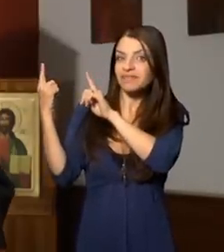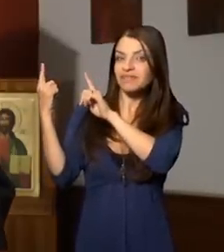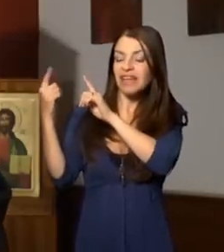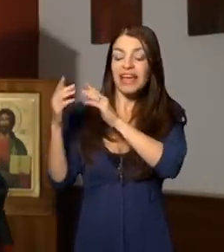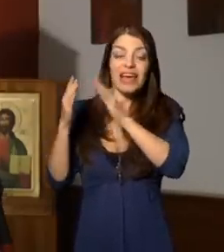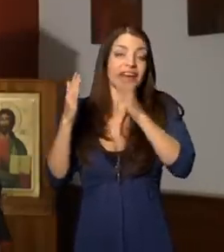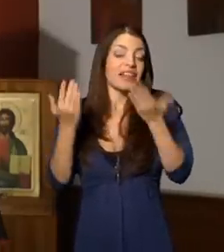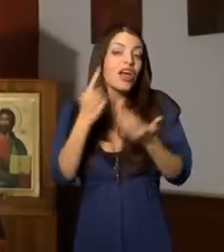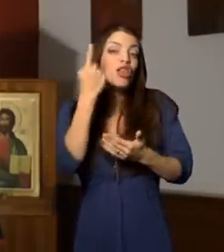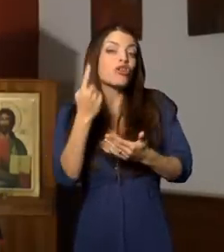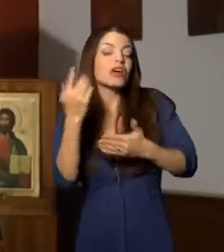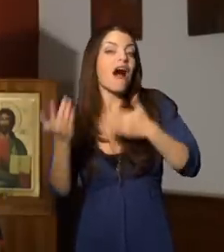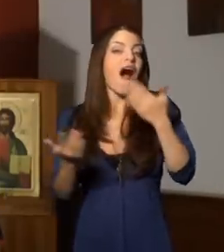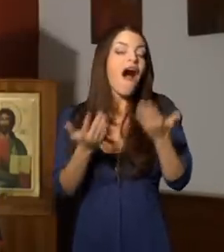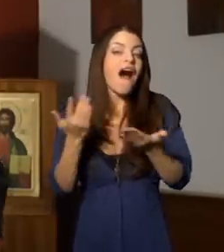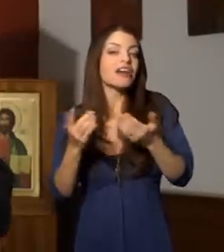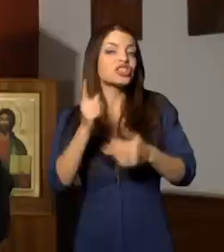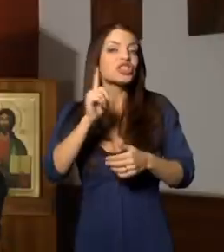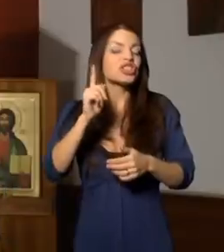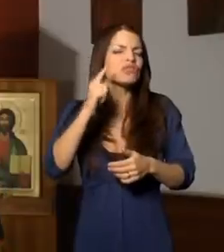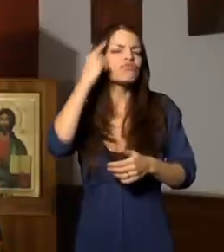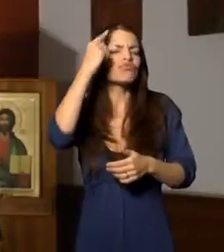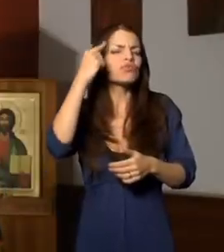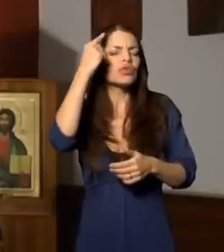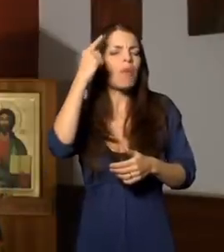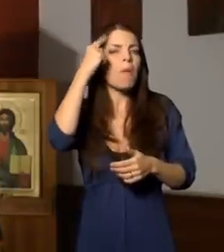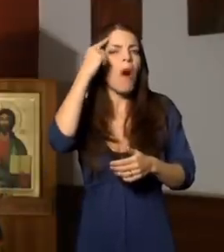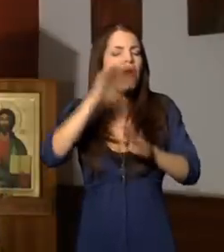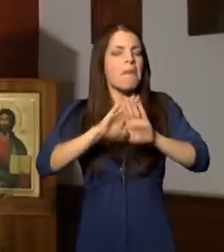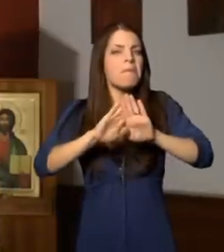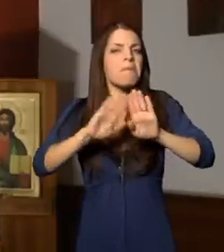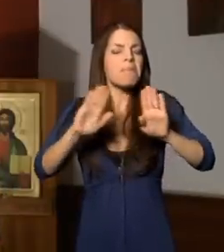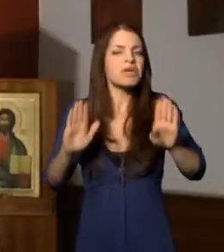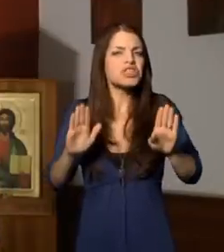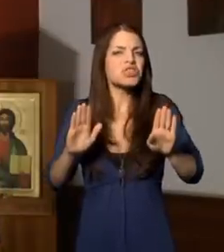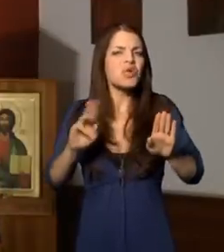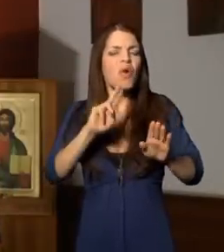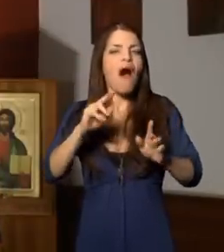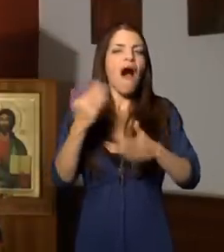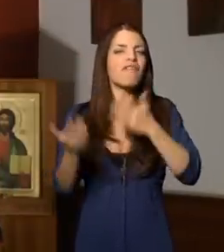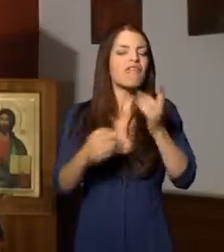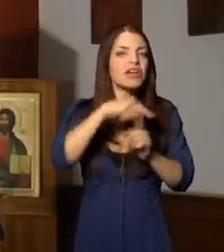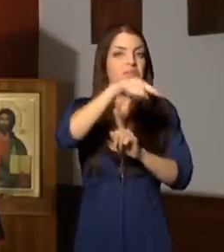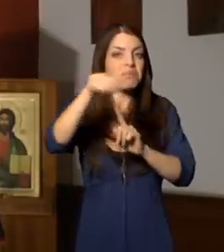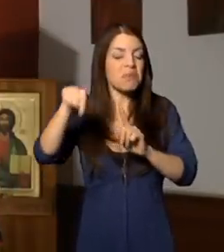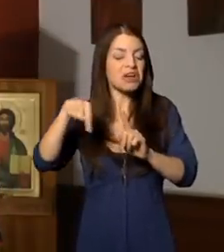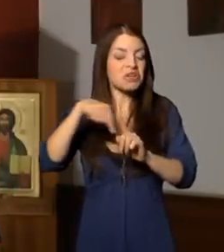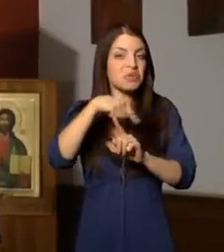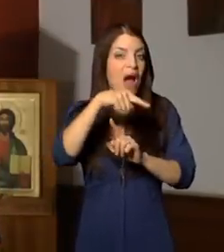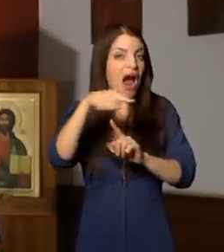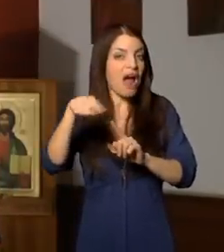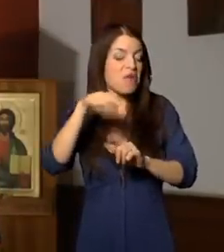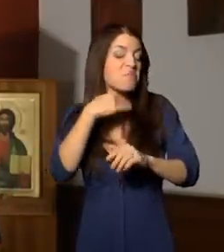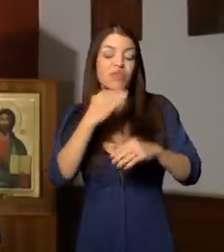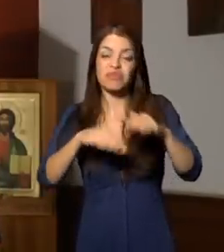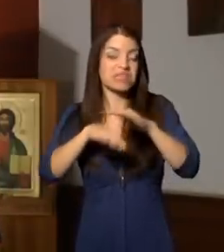Inkella l-uniku ħaġa li jkollna hija r-raġunar ta' moħħna u l-influenzi ta' madwarna. Hemm bżonn